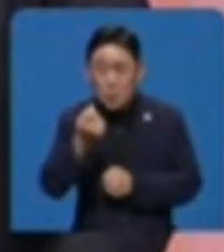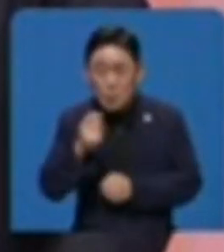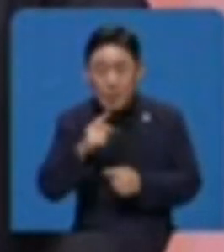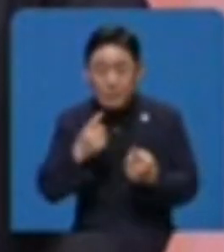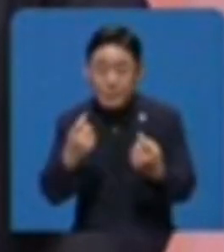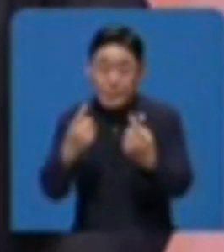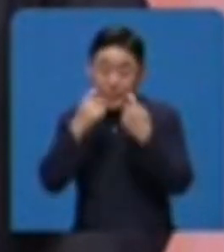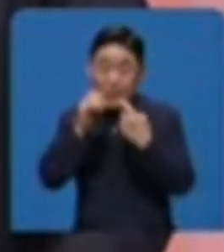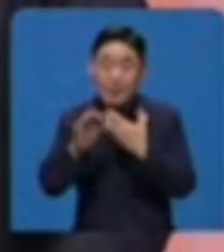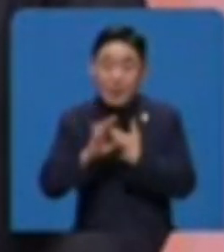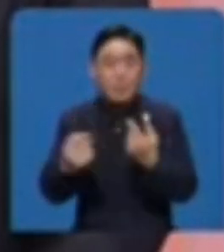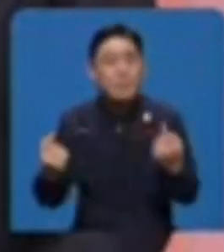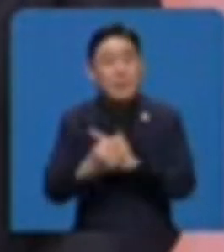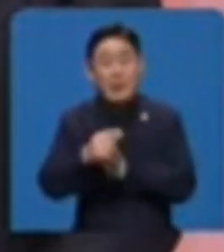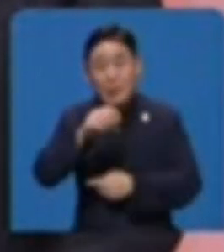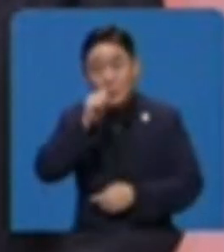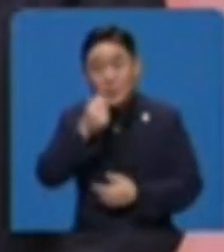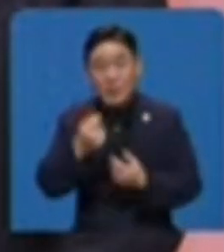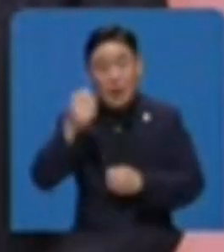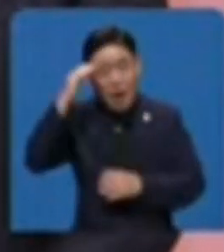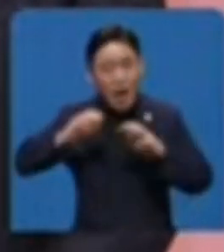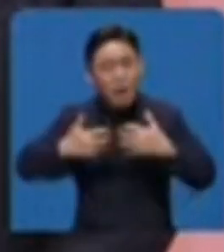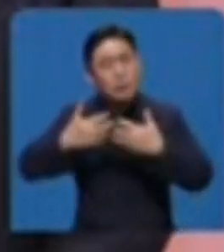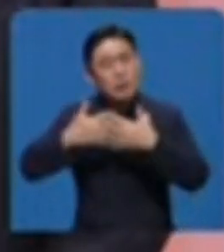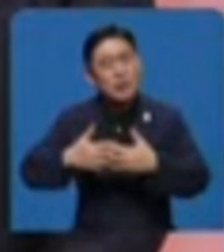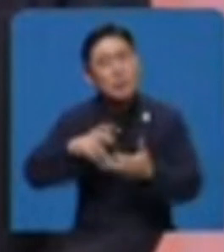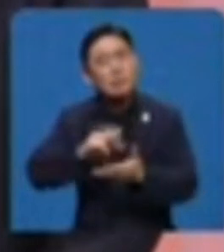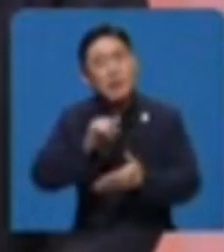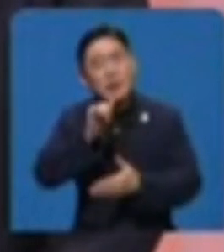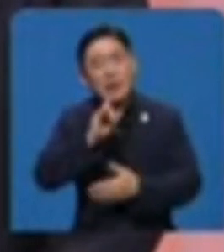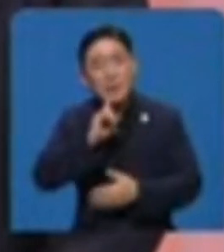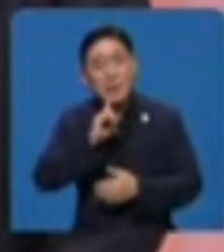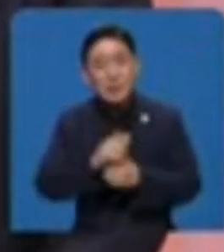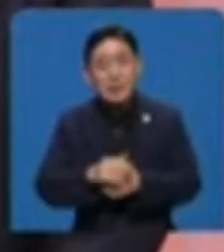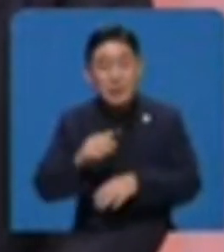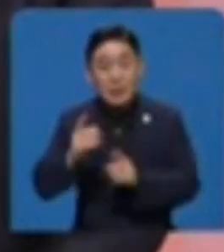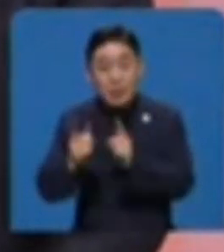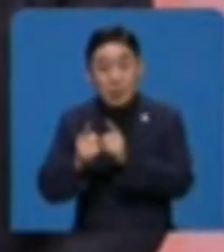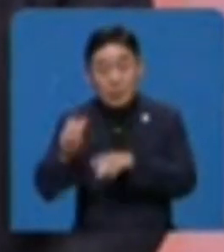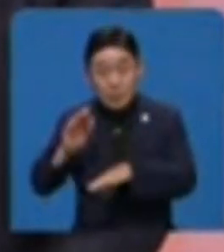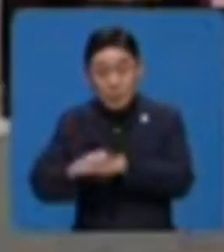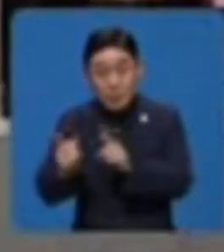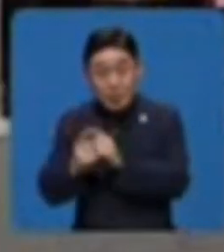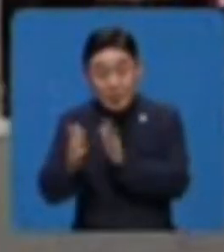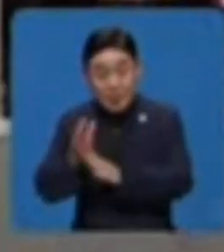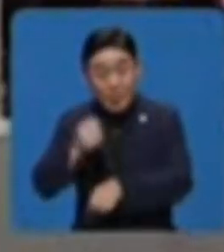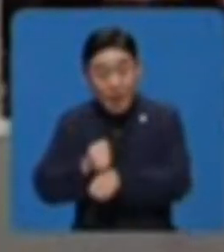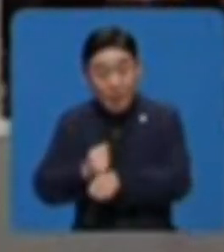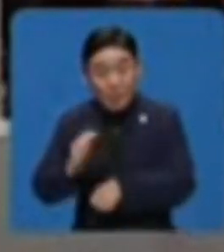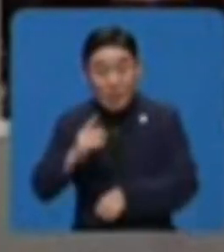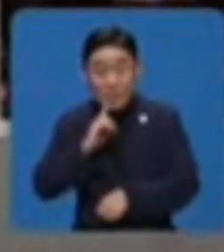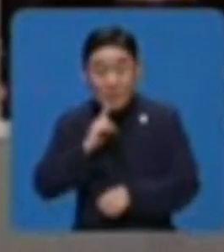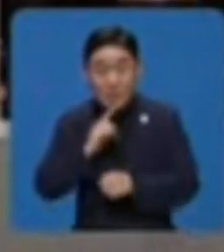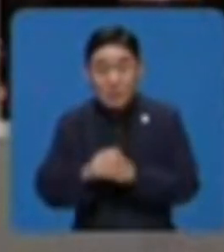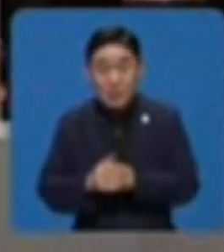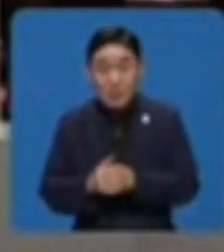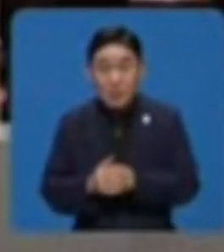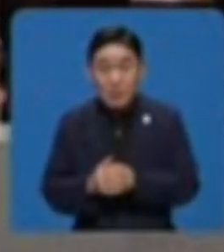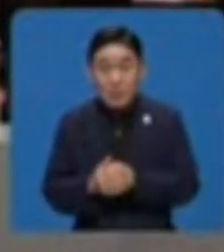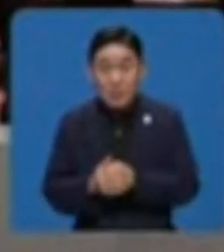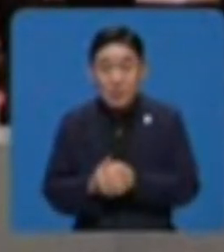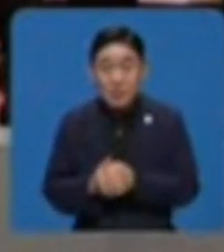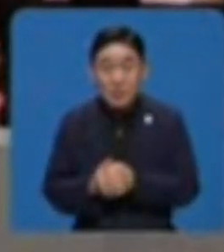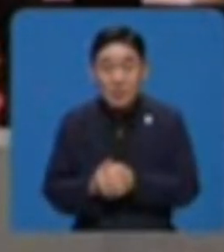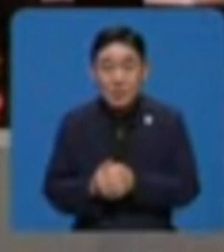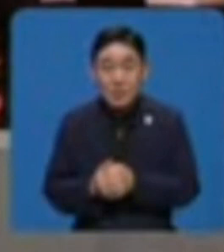이게 바로 우리의 네. 개표기였다. 네, 네. 뭐 이런 점을 유념해 주시기 네, 네. 바랍니다. 네, 황교안 후보 다른 후보께도 질문. 지금 질문하려고